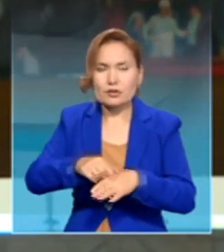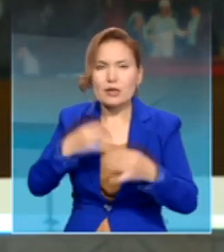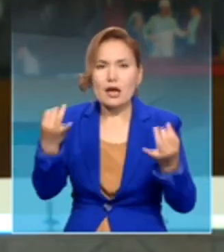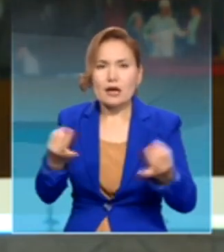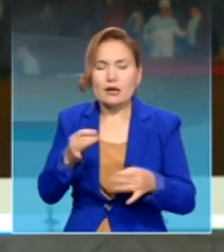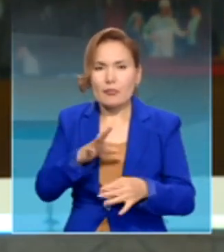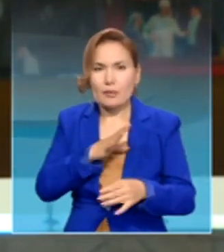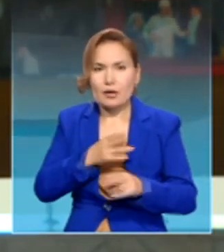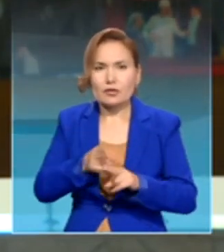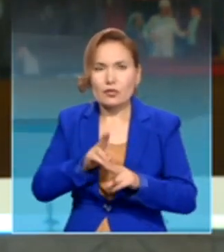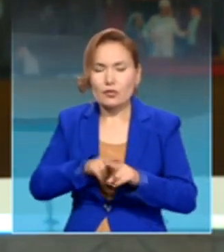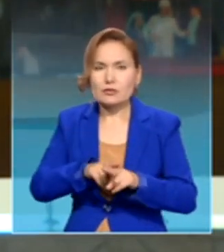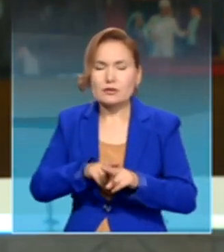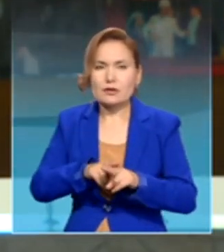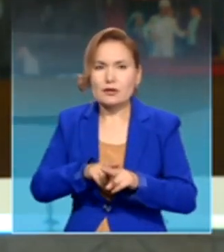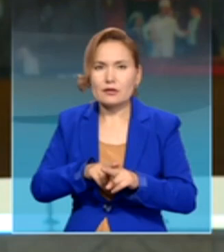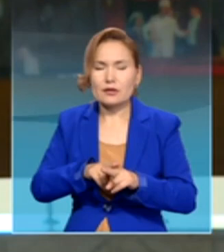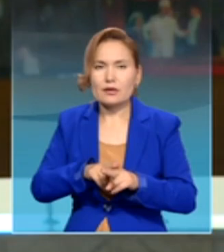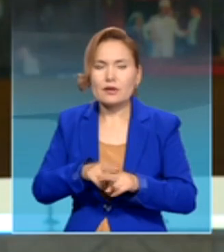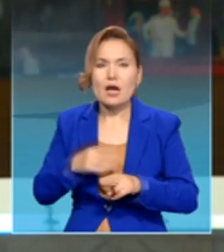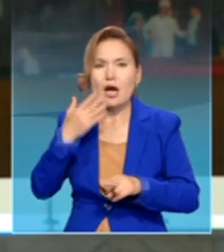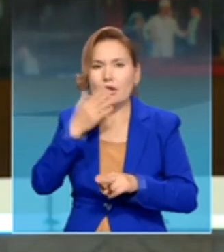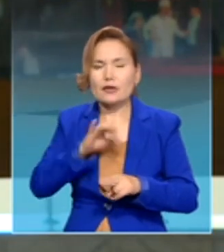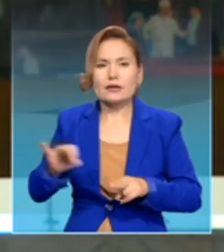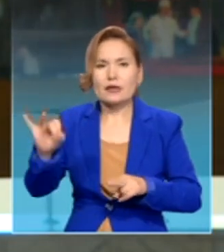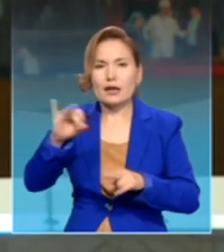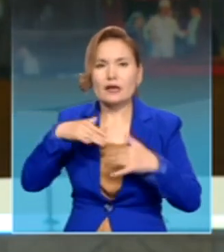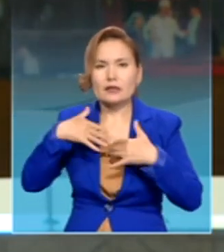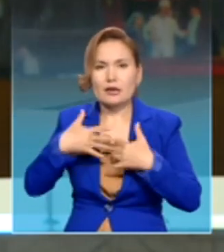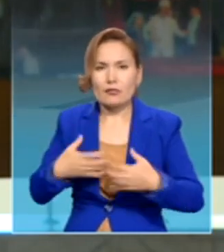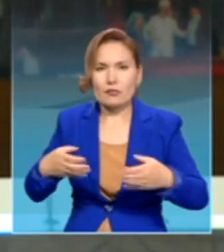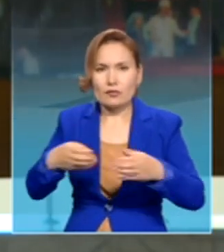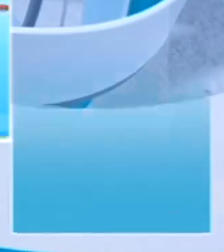бір жанрға келдік. Этно-фольклорлық тарихи драма деген.